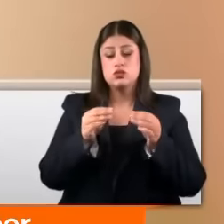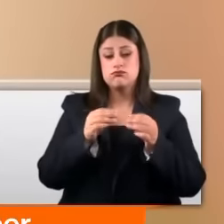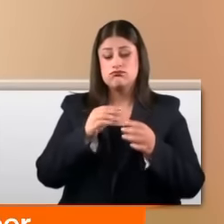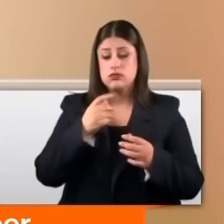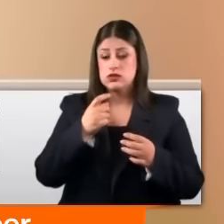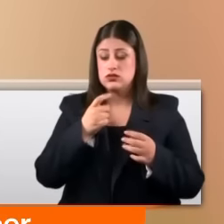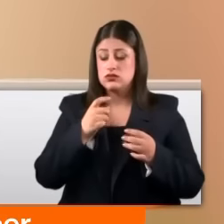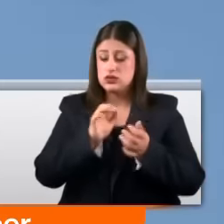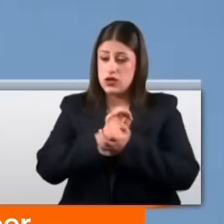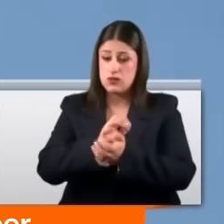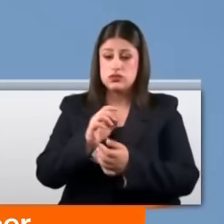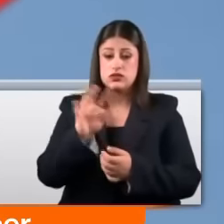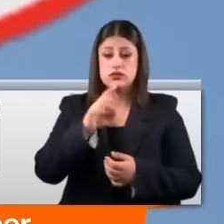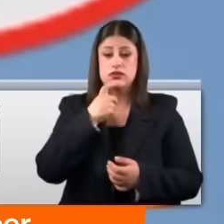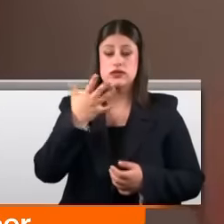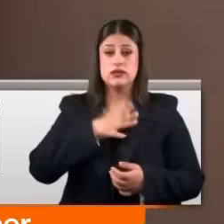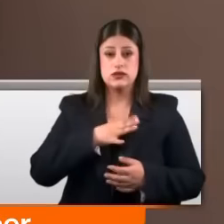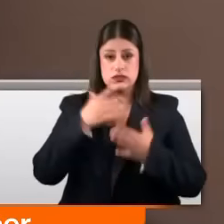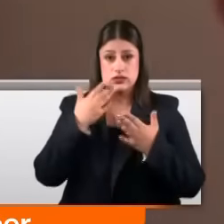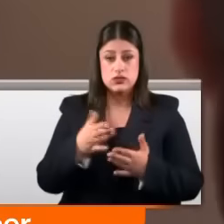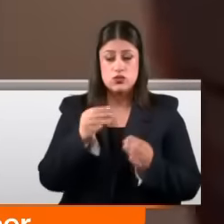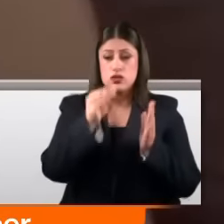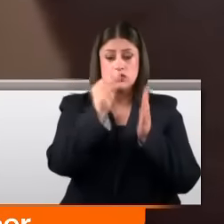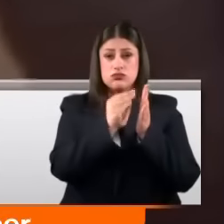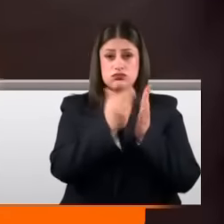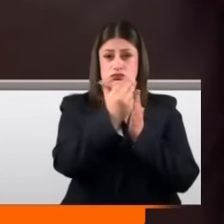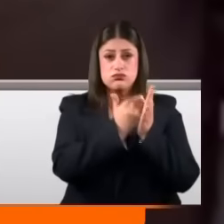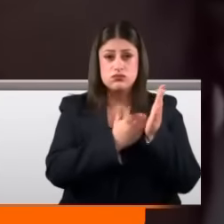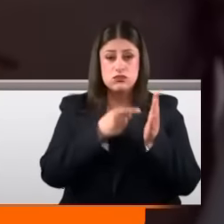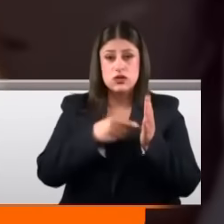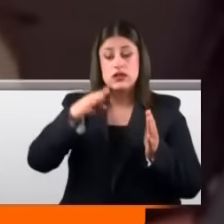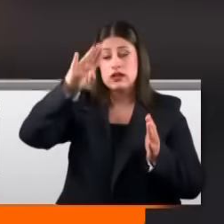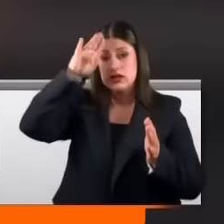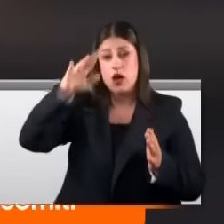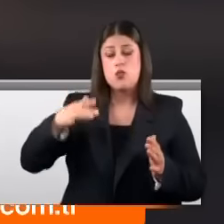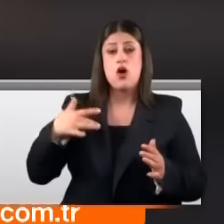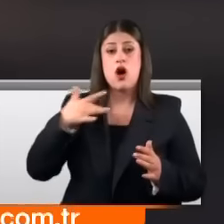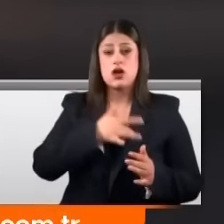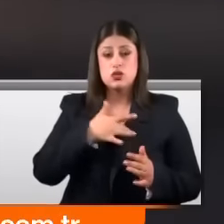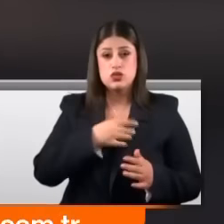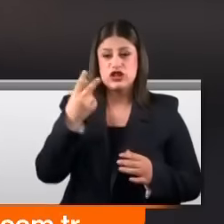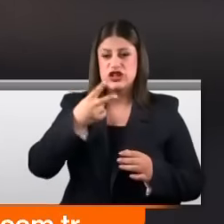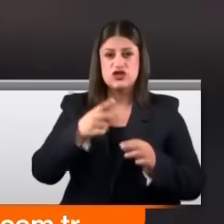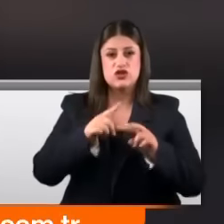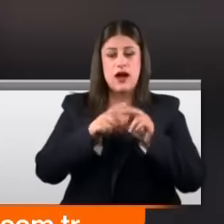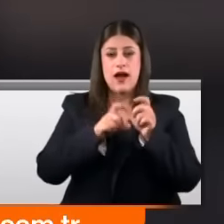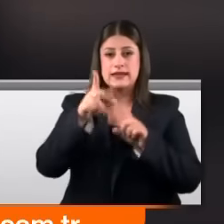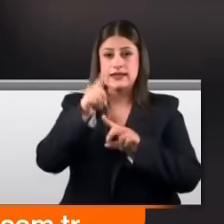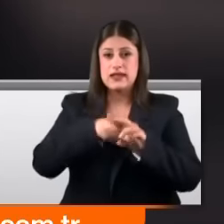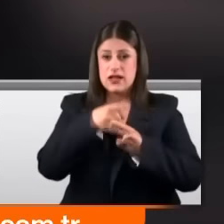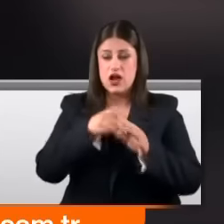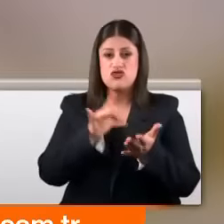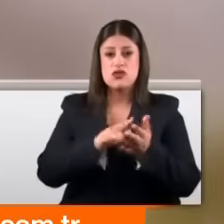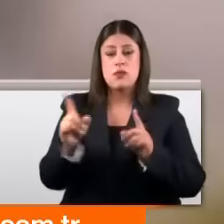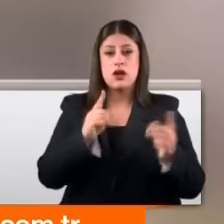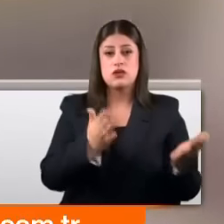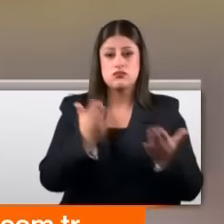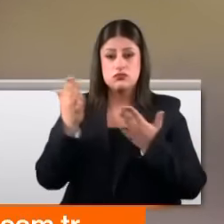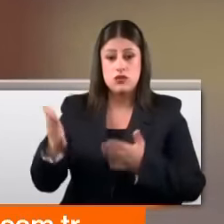milyon dağıtıyorum hayatım. Hazırlanan iddianame İstanbul Anadolu 2. Asya Ceza Mahkemesi'ne gönderildi. Kabul